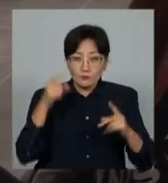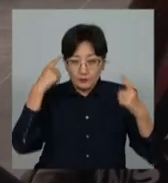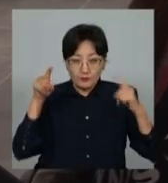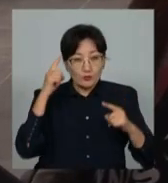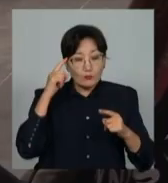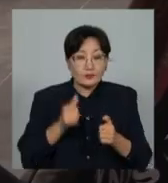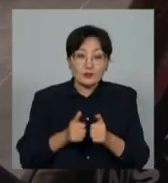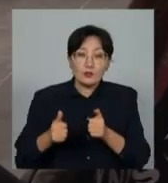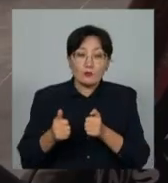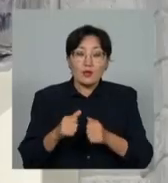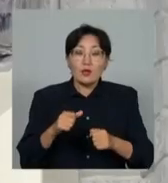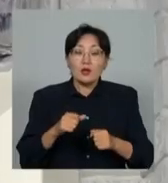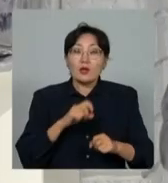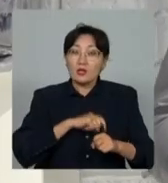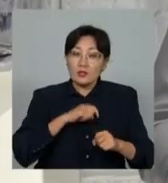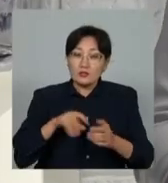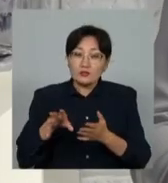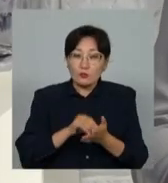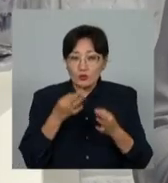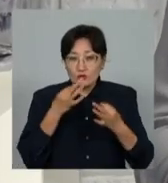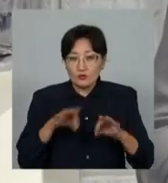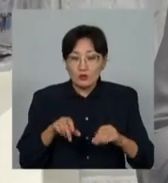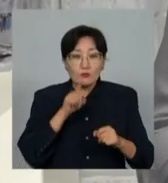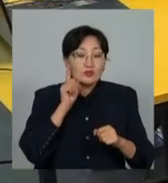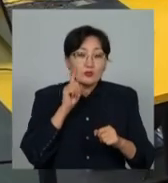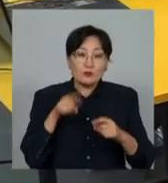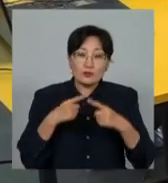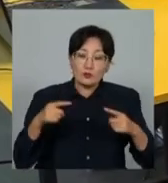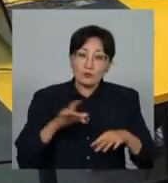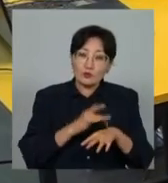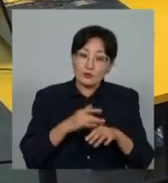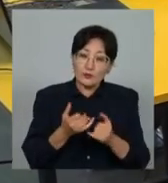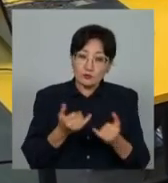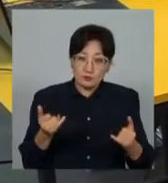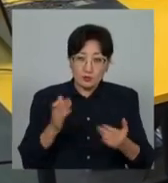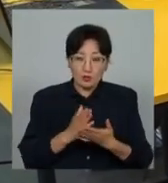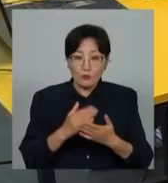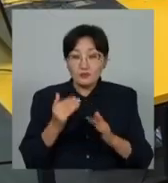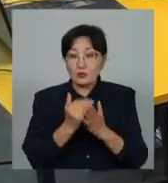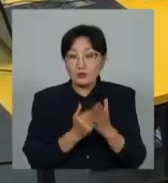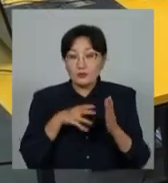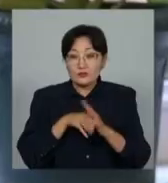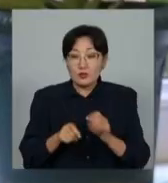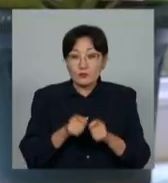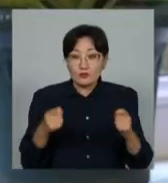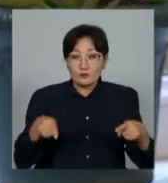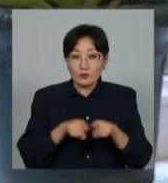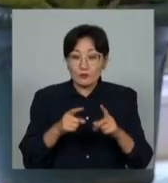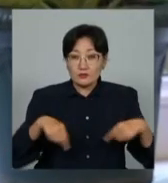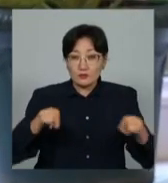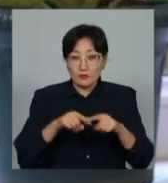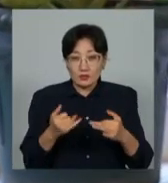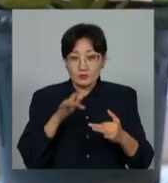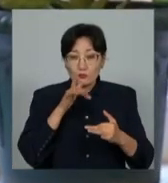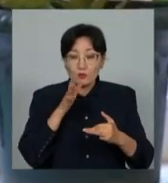ойлап, көшбасшылық қасиеттерге ие болғысы келетін кез келген жасқа түрлі қызметтер ұсынылған. Бағдарлама аясында ашылған осындай орталықтар